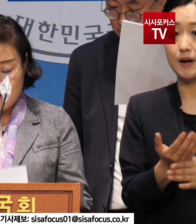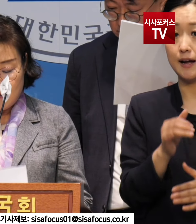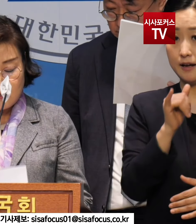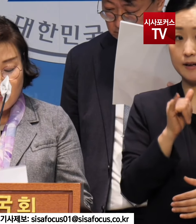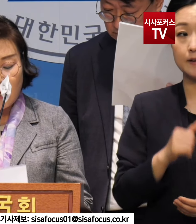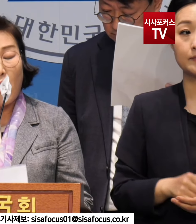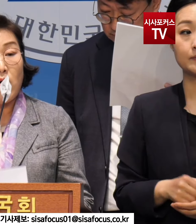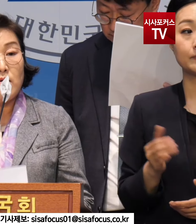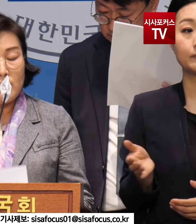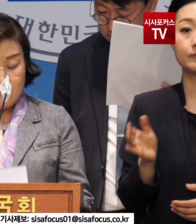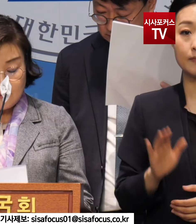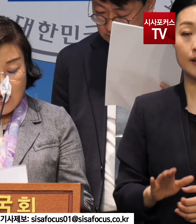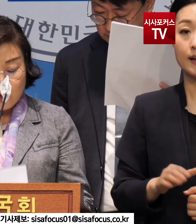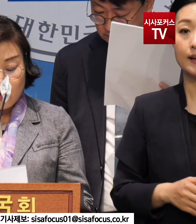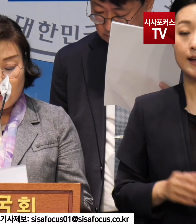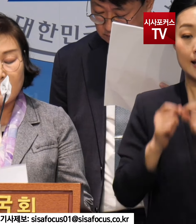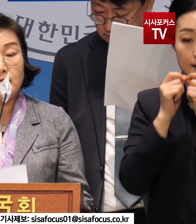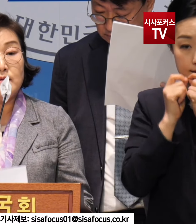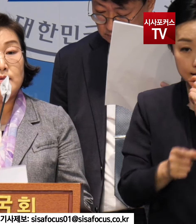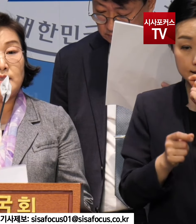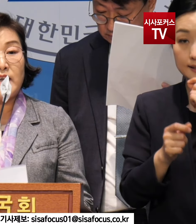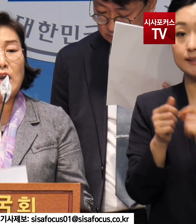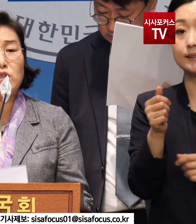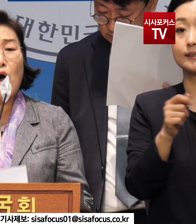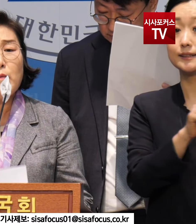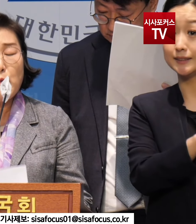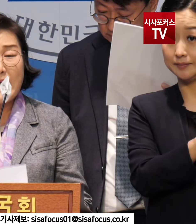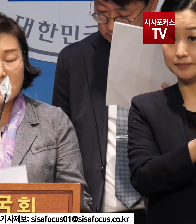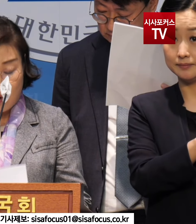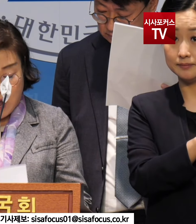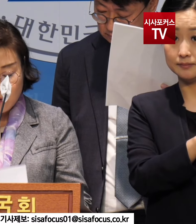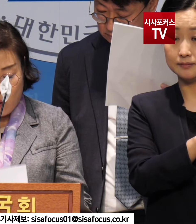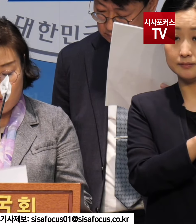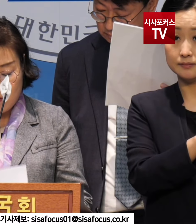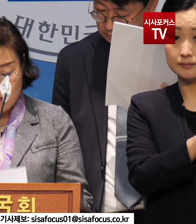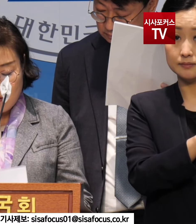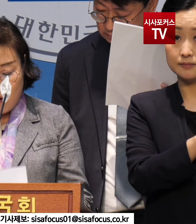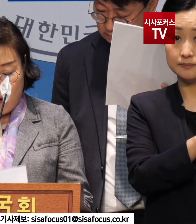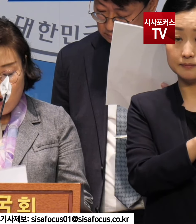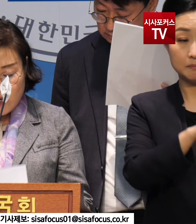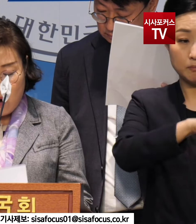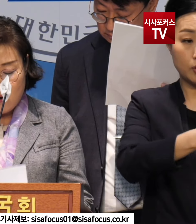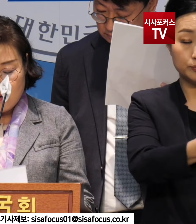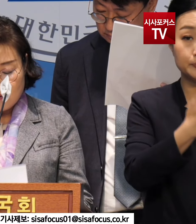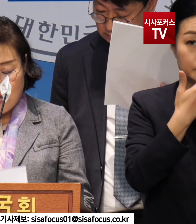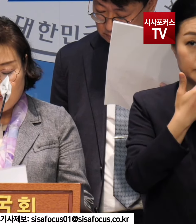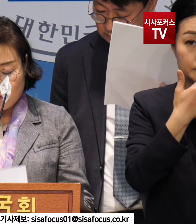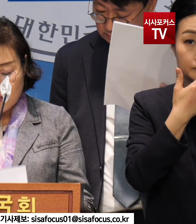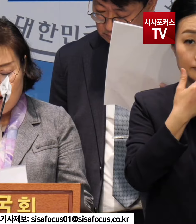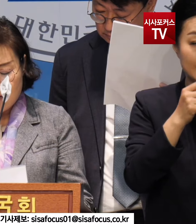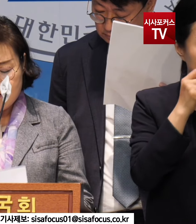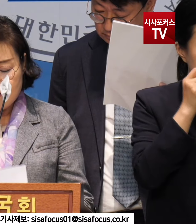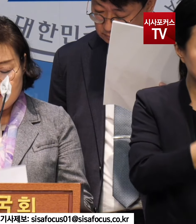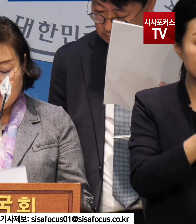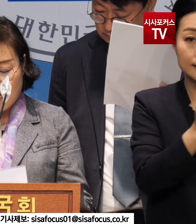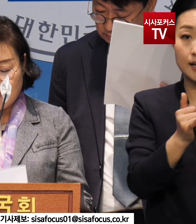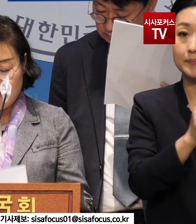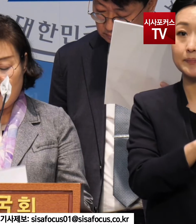현실입니다. 그런데도 사기꾼들은 제대로 처벌받지도 않고 오히려